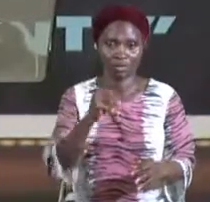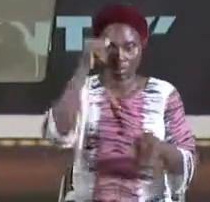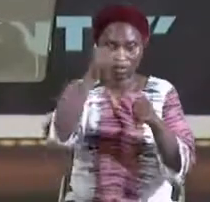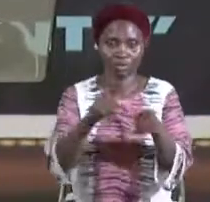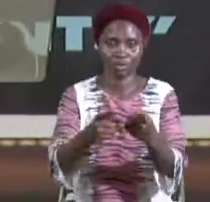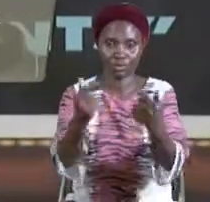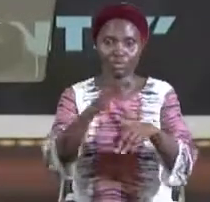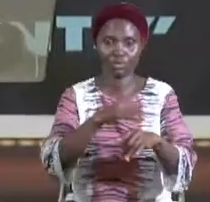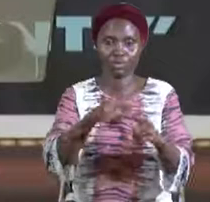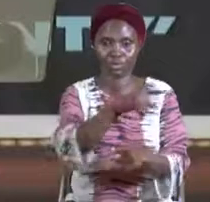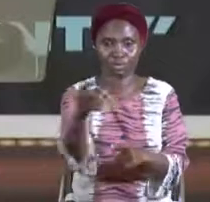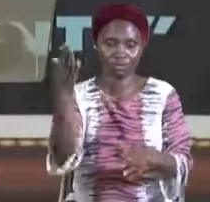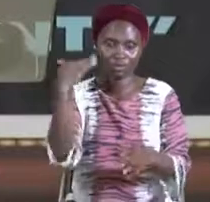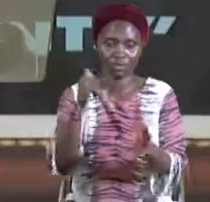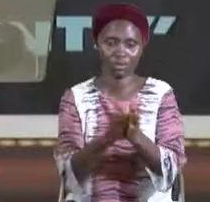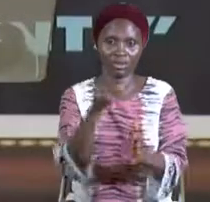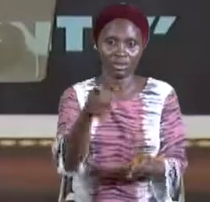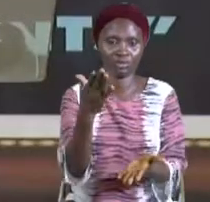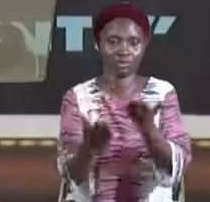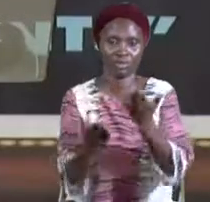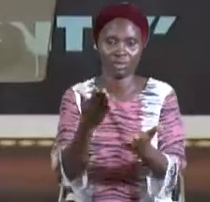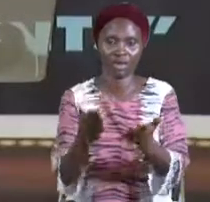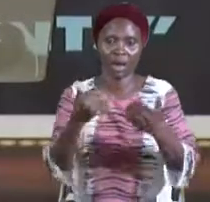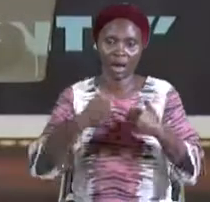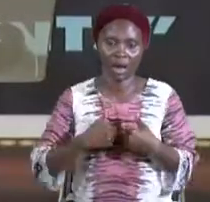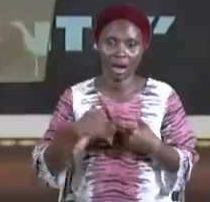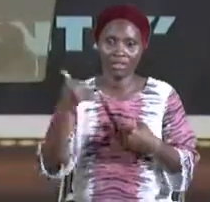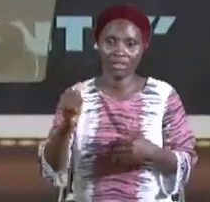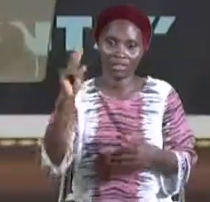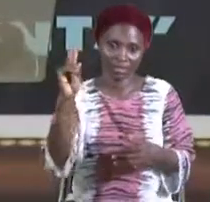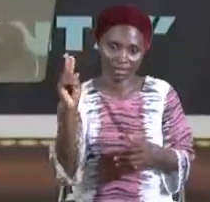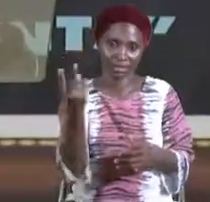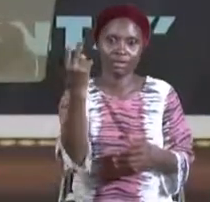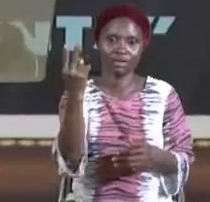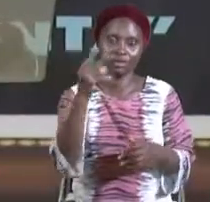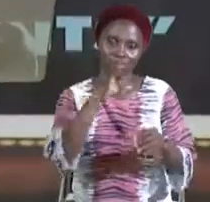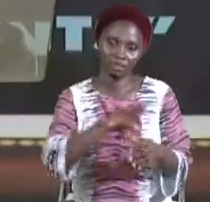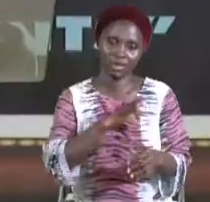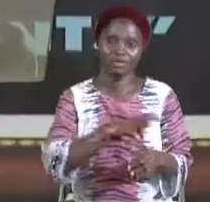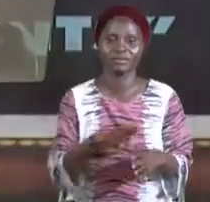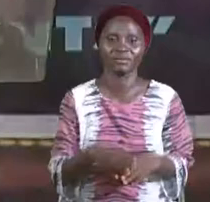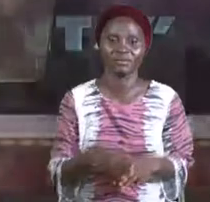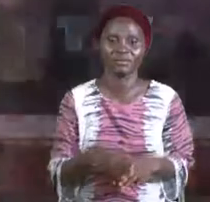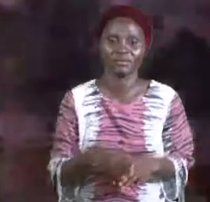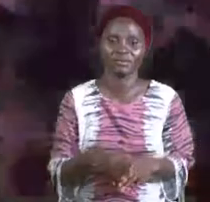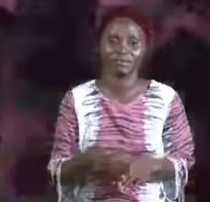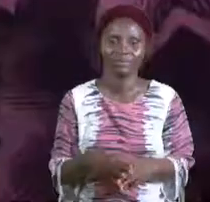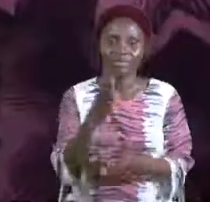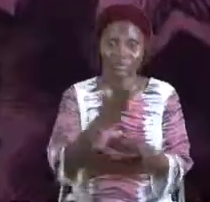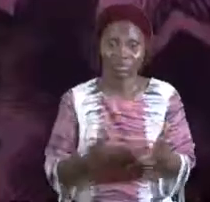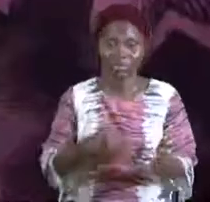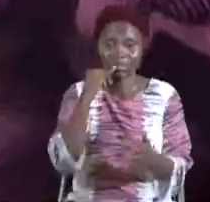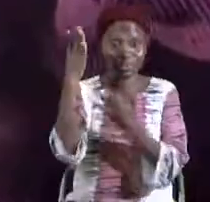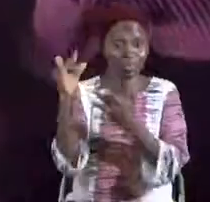vous, afin que vous eussiez une double grâce. Quelqu'un attend une seconde